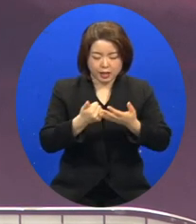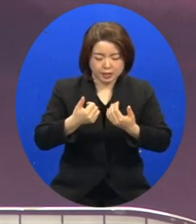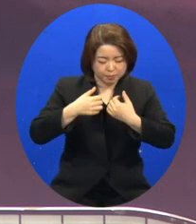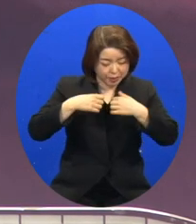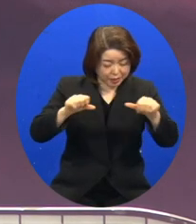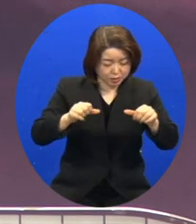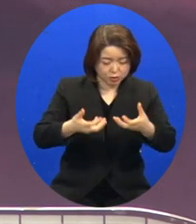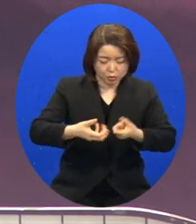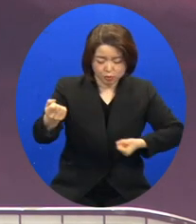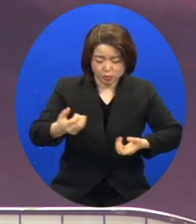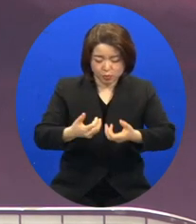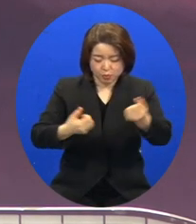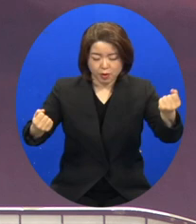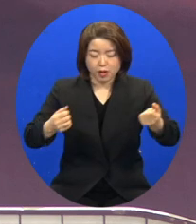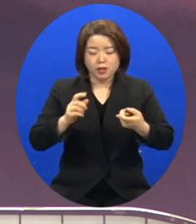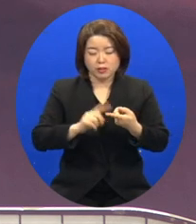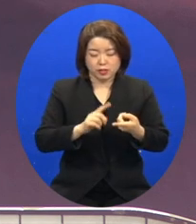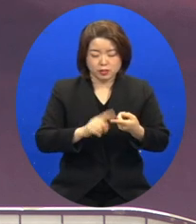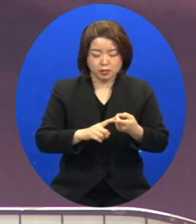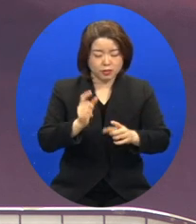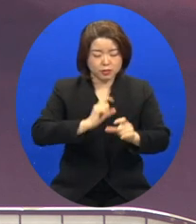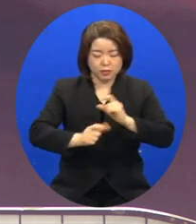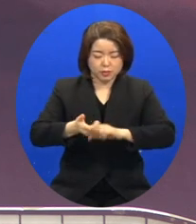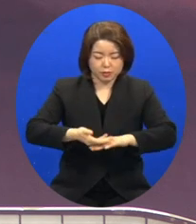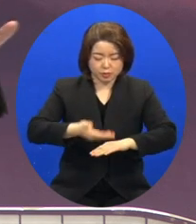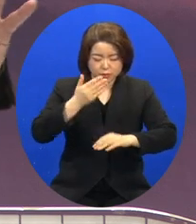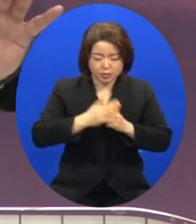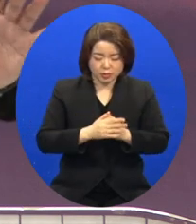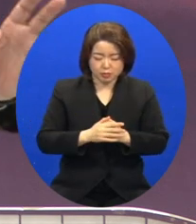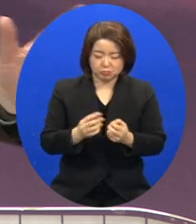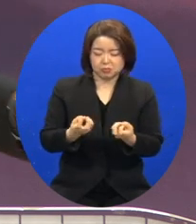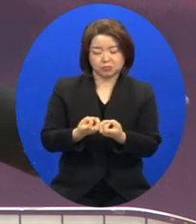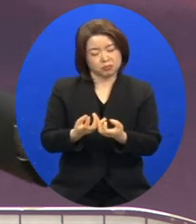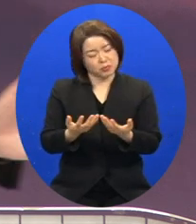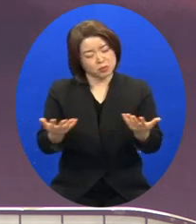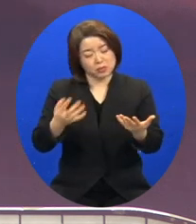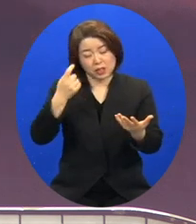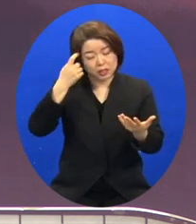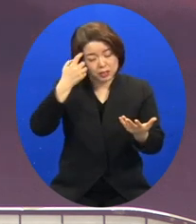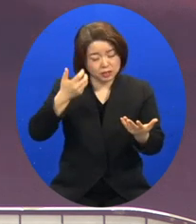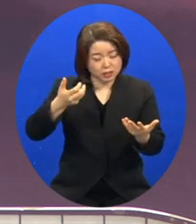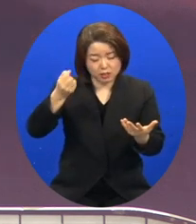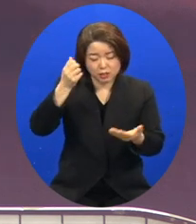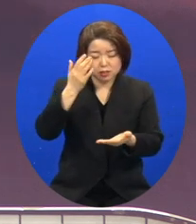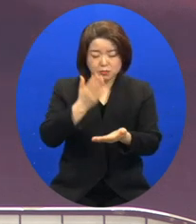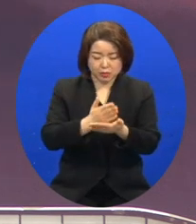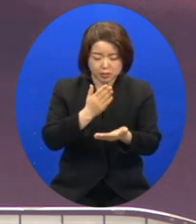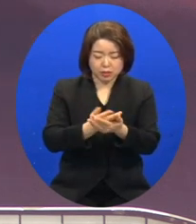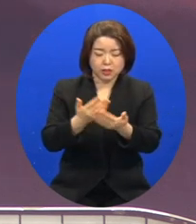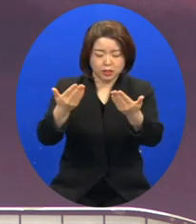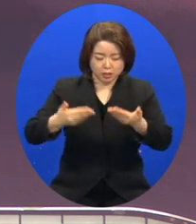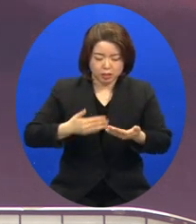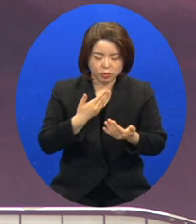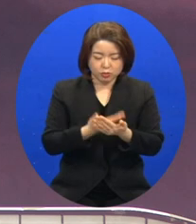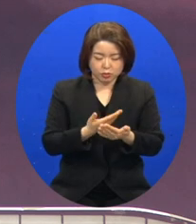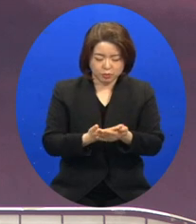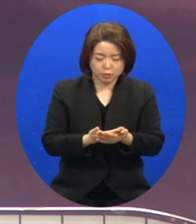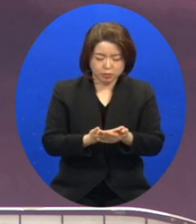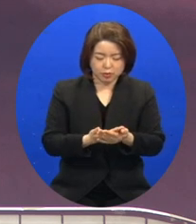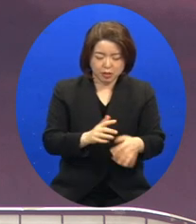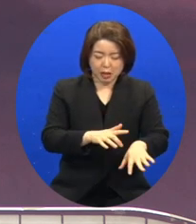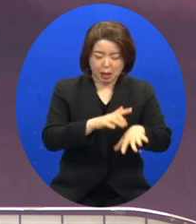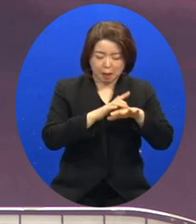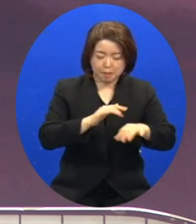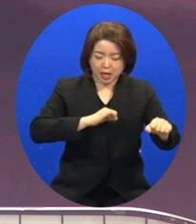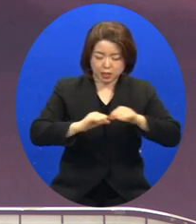분열되어 진 것을 더 이상 어쩔 수 없는 일이라고 용납하지 않겠습니다 마귀의 역사의